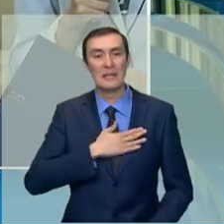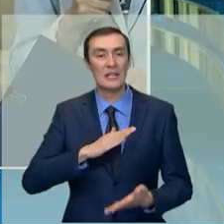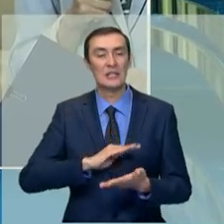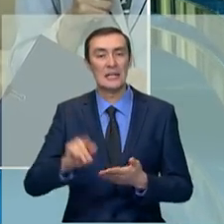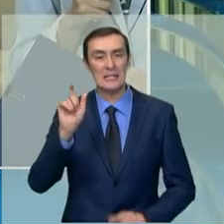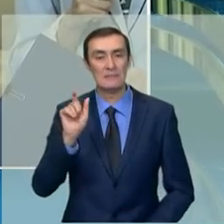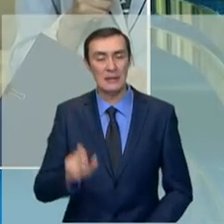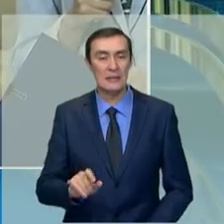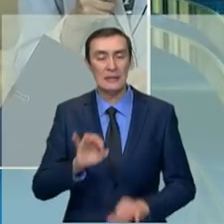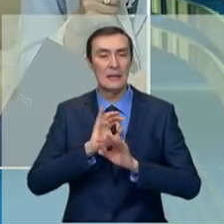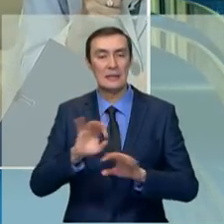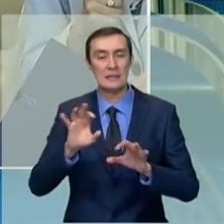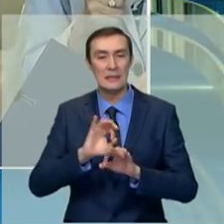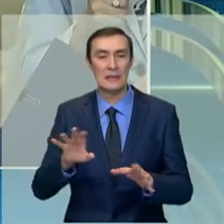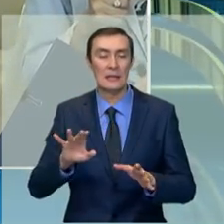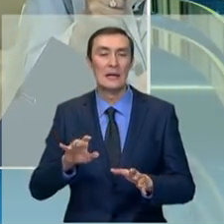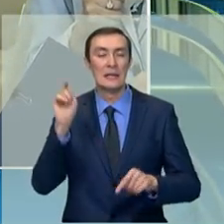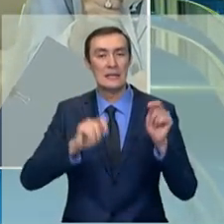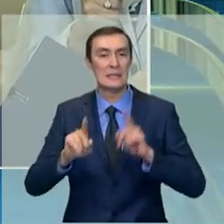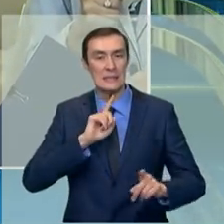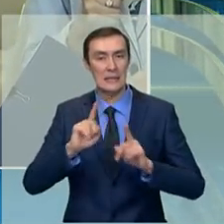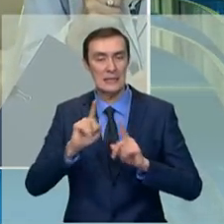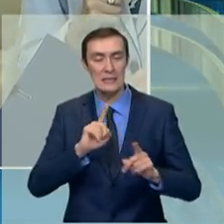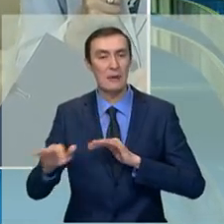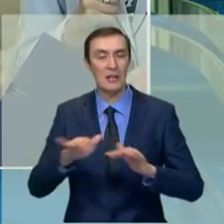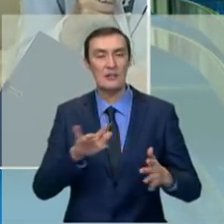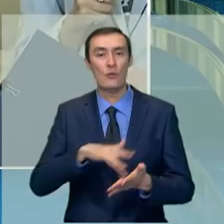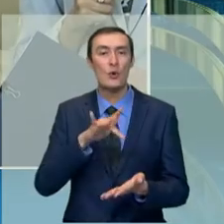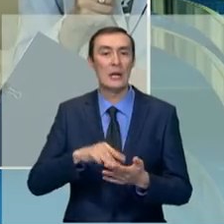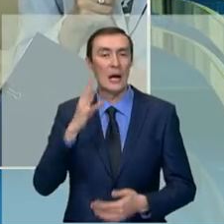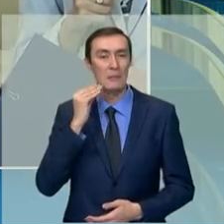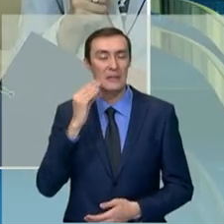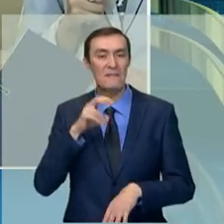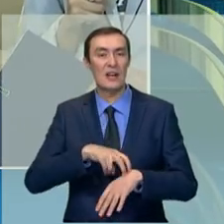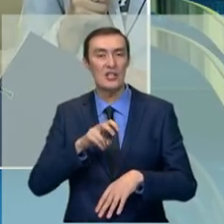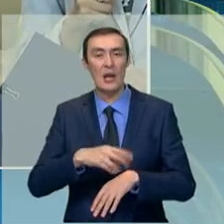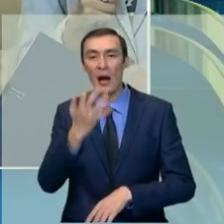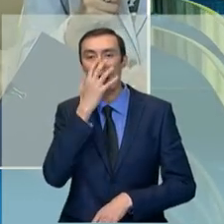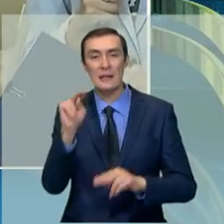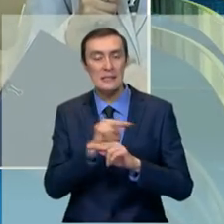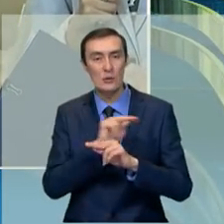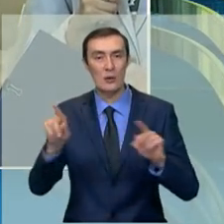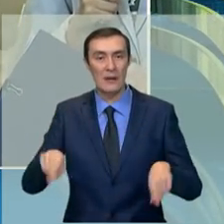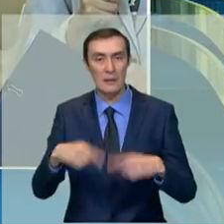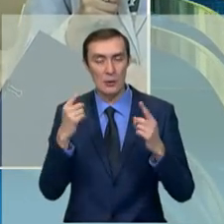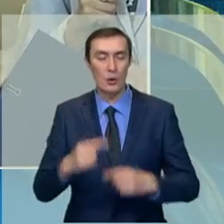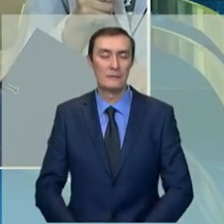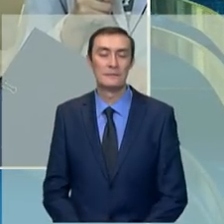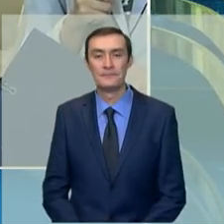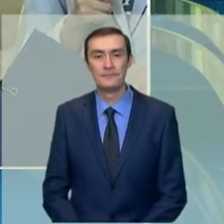Анастасия Валикжанина. Она работает на съезде, проходящем в Алматы, врачей-анестезиологов и